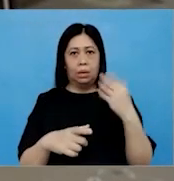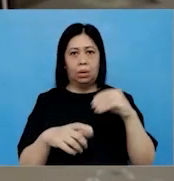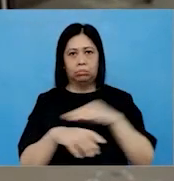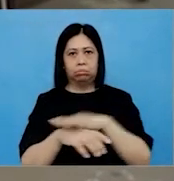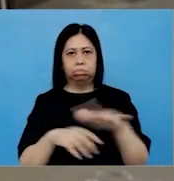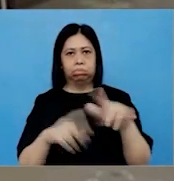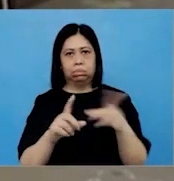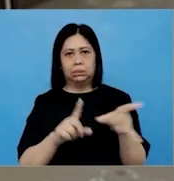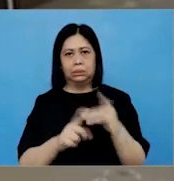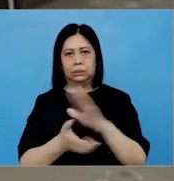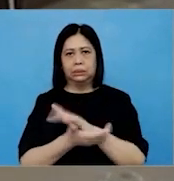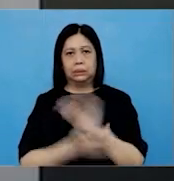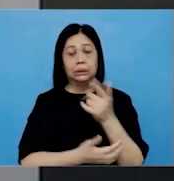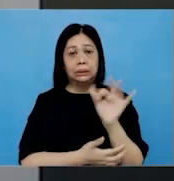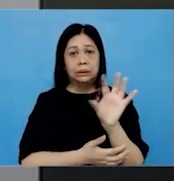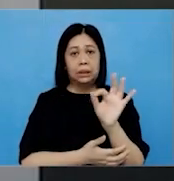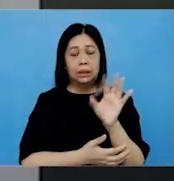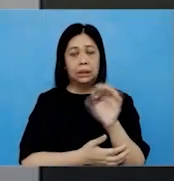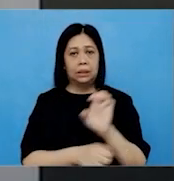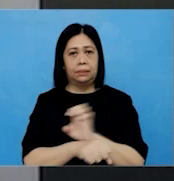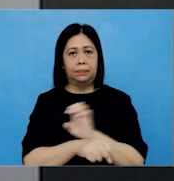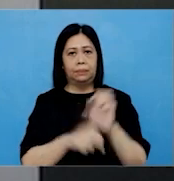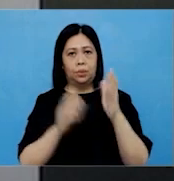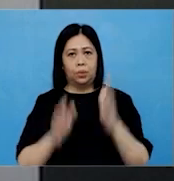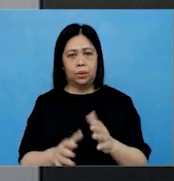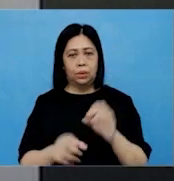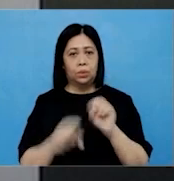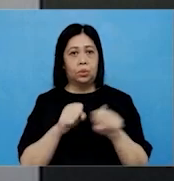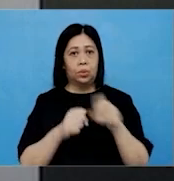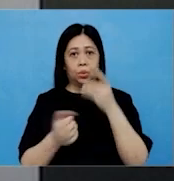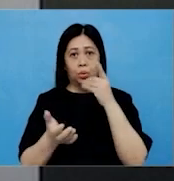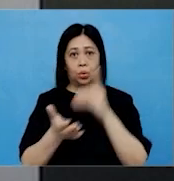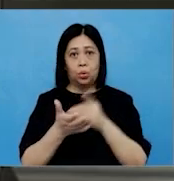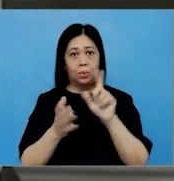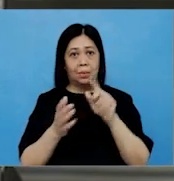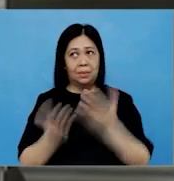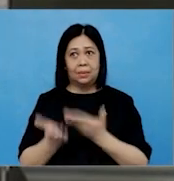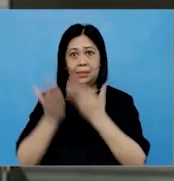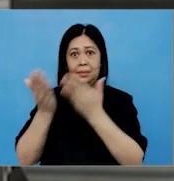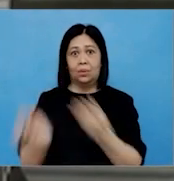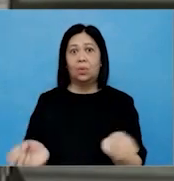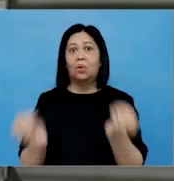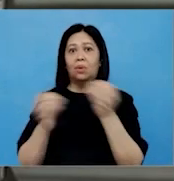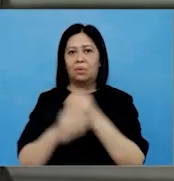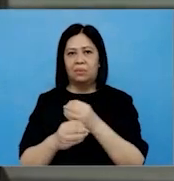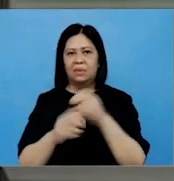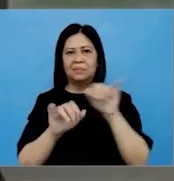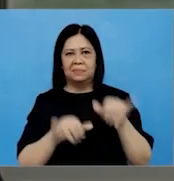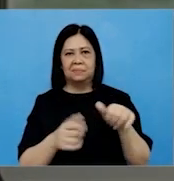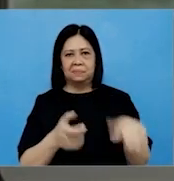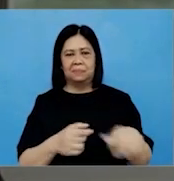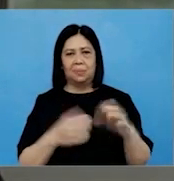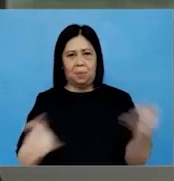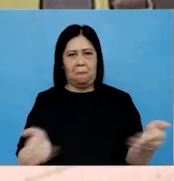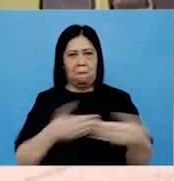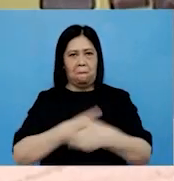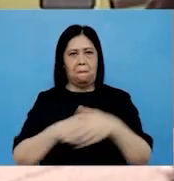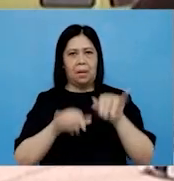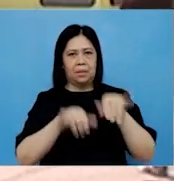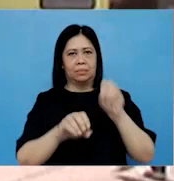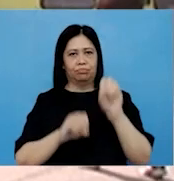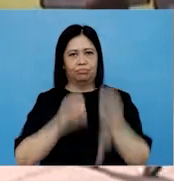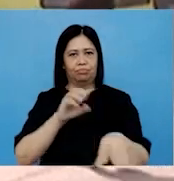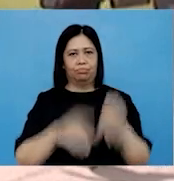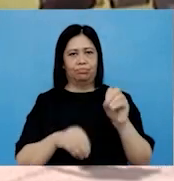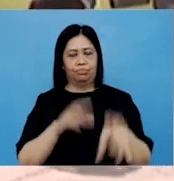ang 16 nilang empleyado. Kaya ang mga dokumentong ipapasa sana sa opisina, dito na lang muna sa kahon na ito inilalagay.